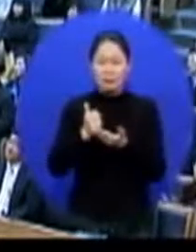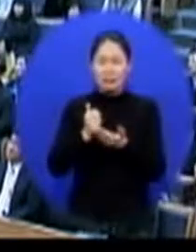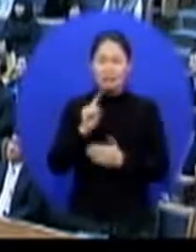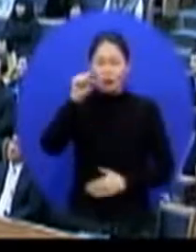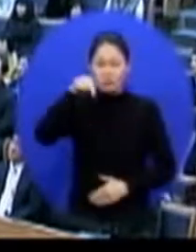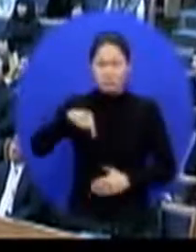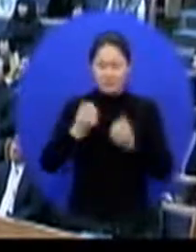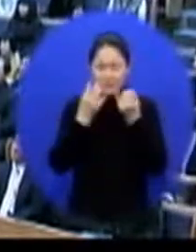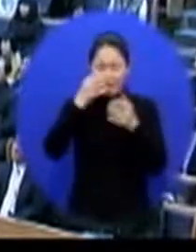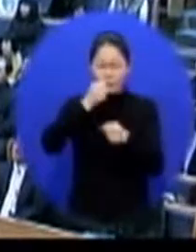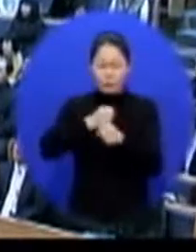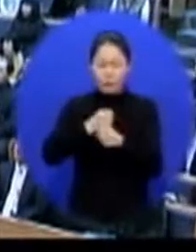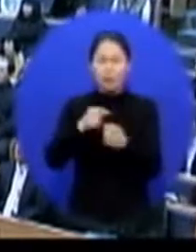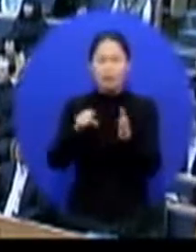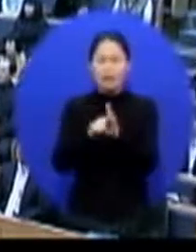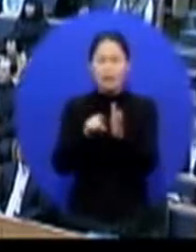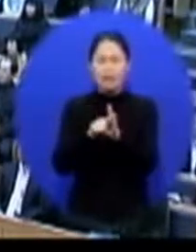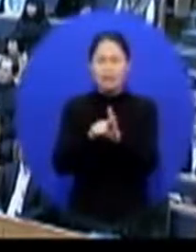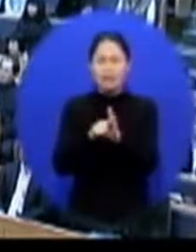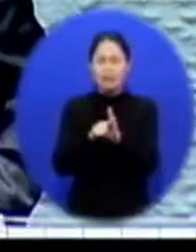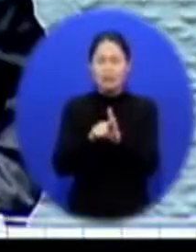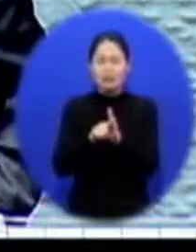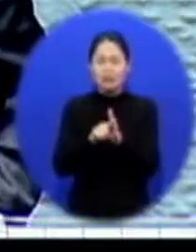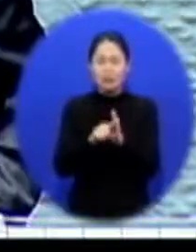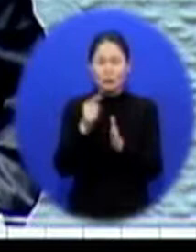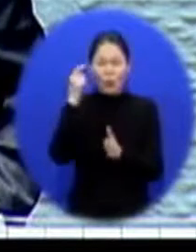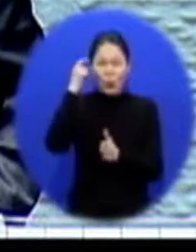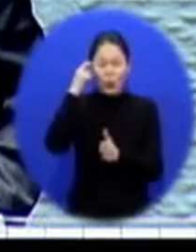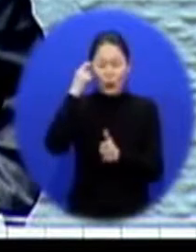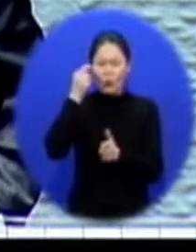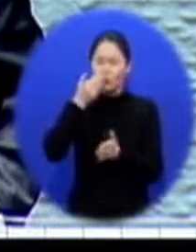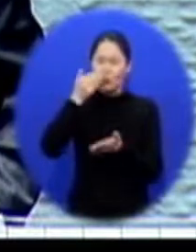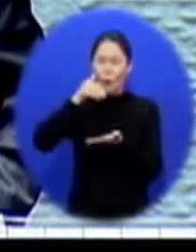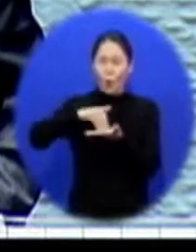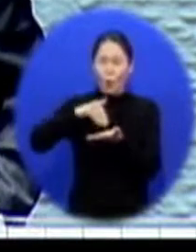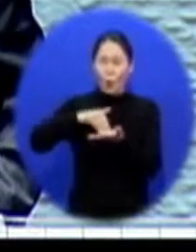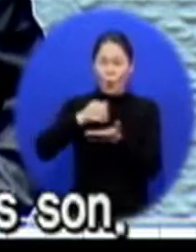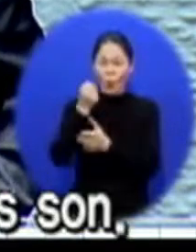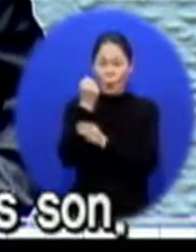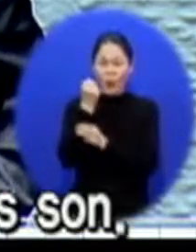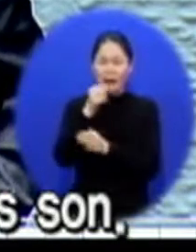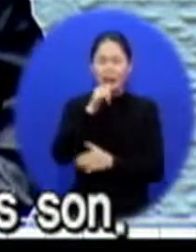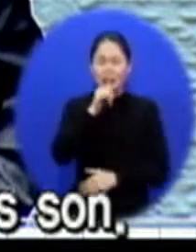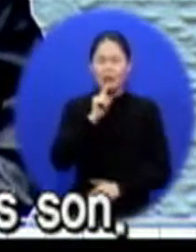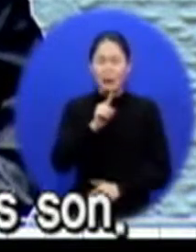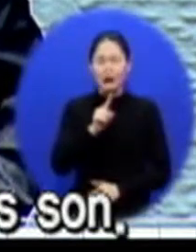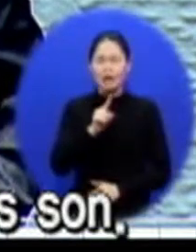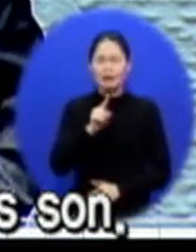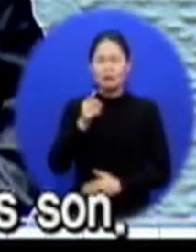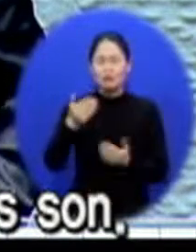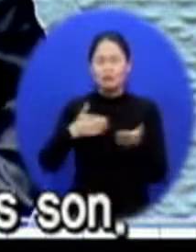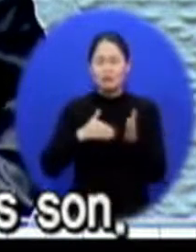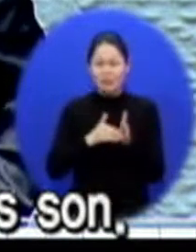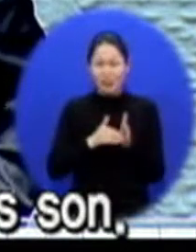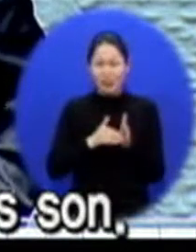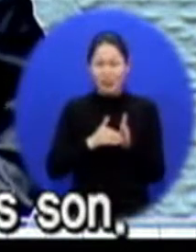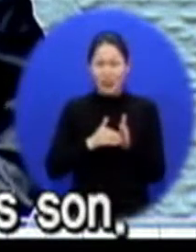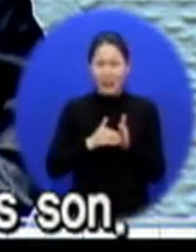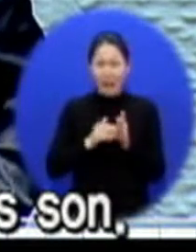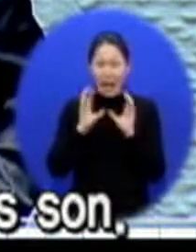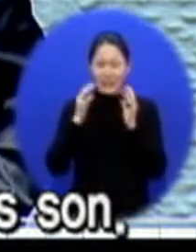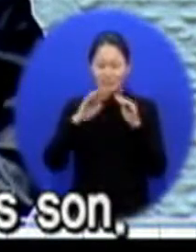창조하셨다 고 믿는 돌쇠가 대들이 있다 이런 말씀을 하셨어요 아이들이 다 저를